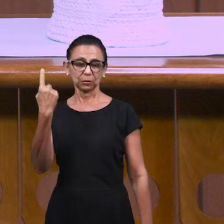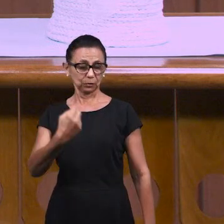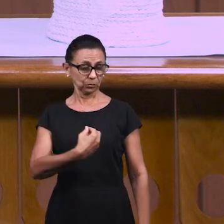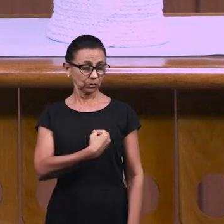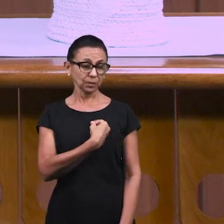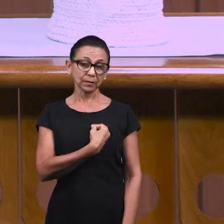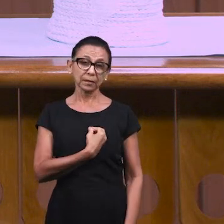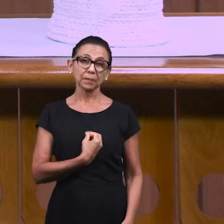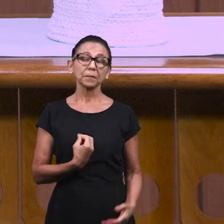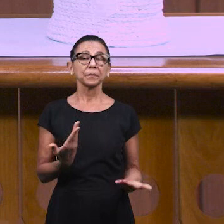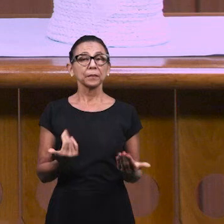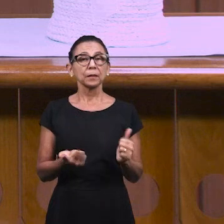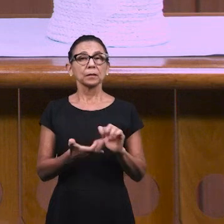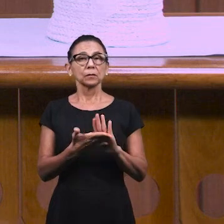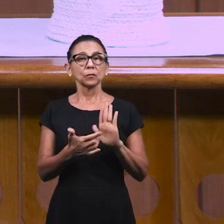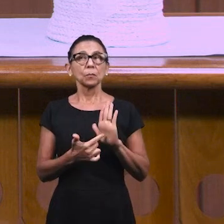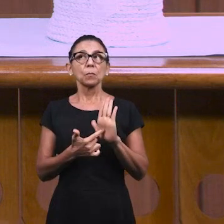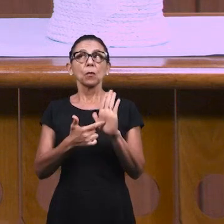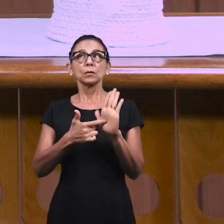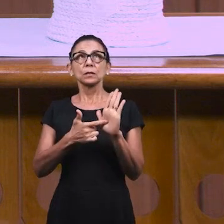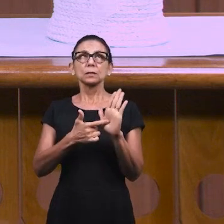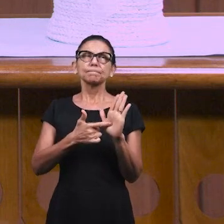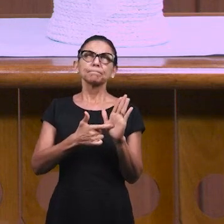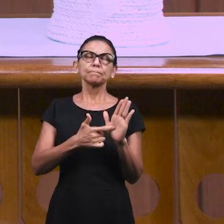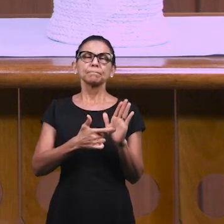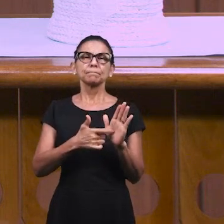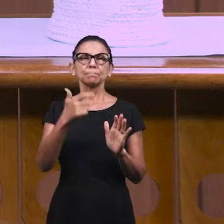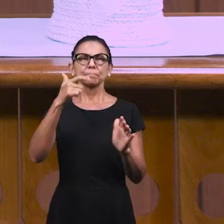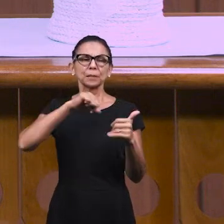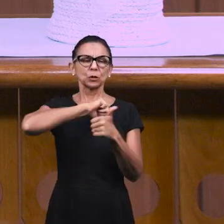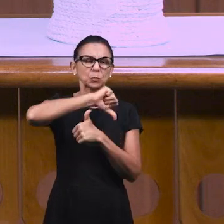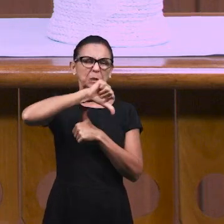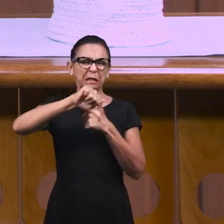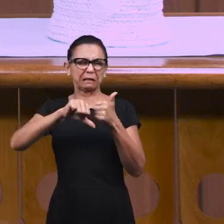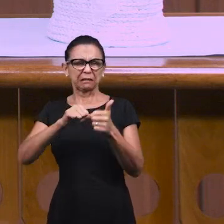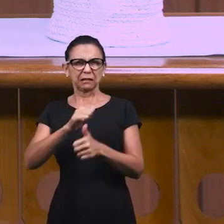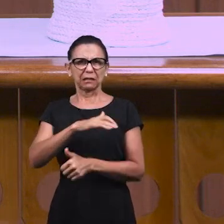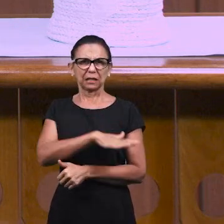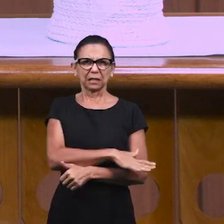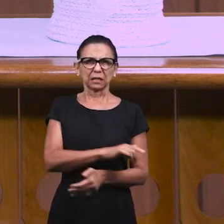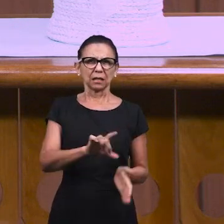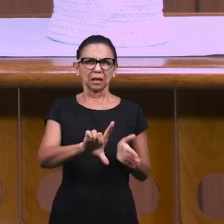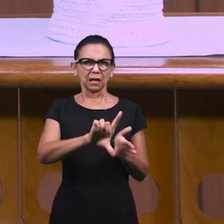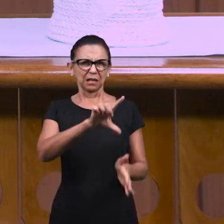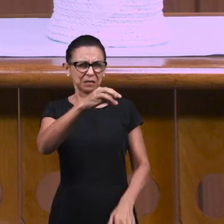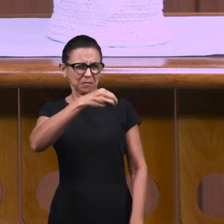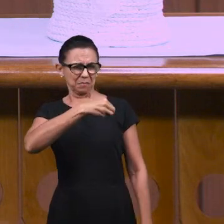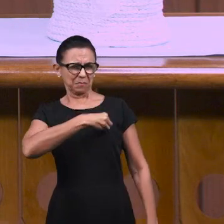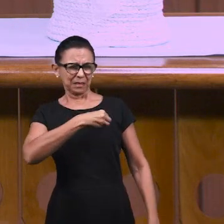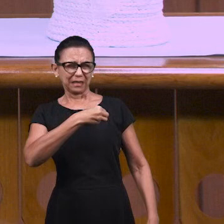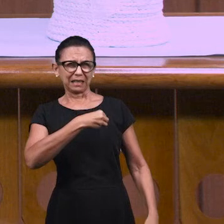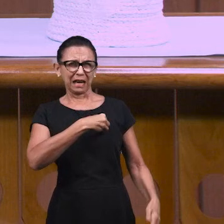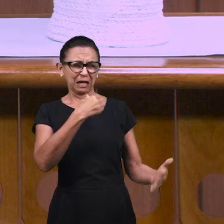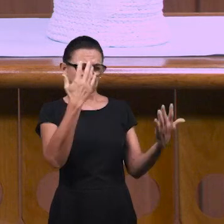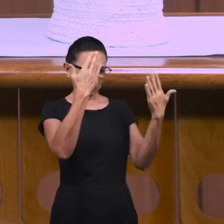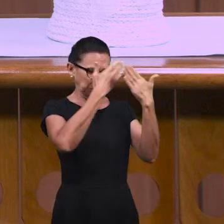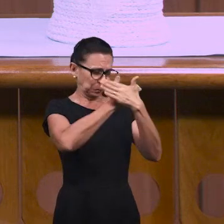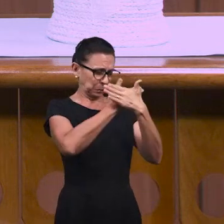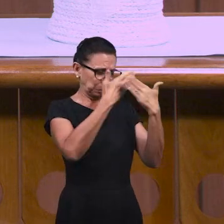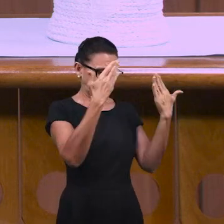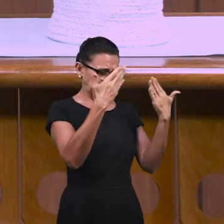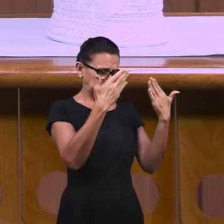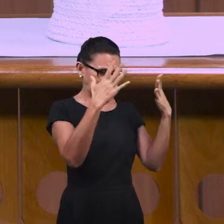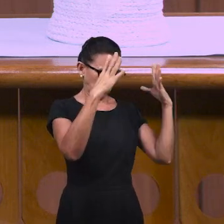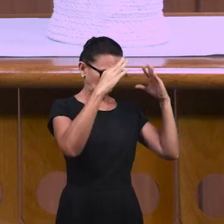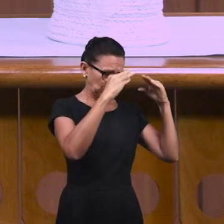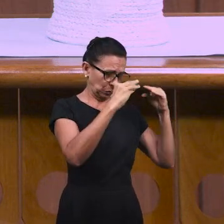notre vie, parle de la transformation. L'homme qui était en ténèbres, il voit la lumière, il y a